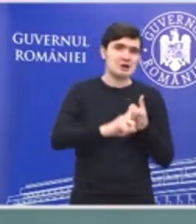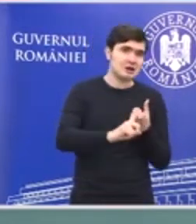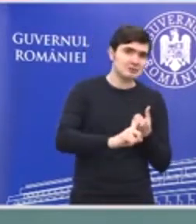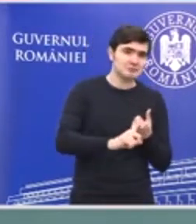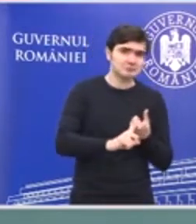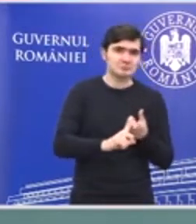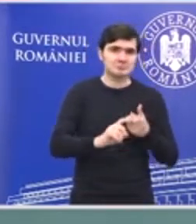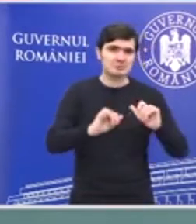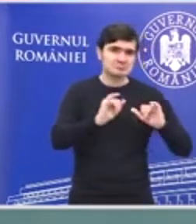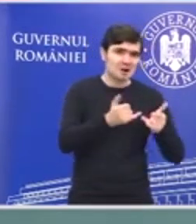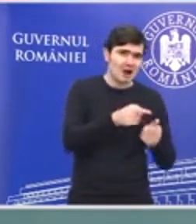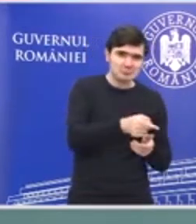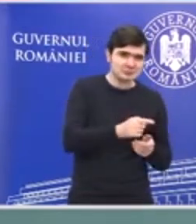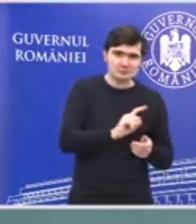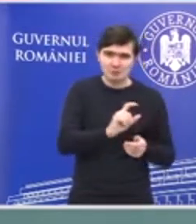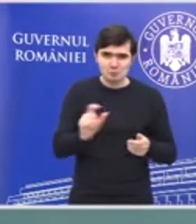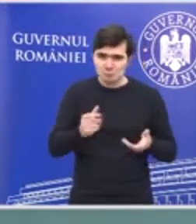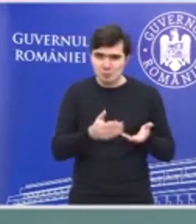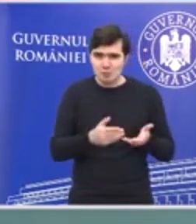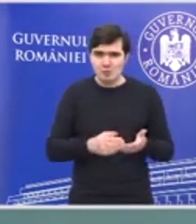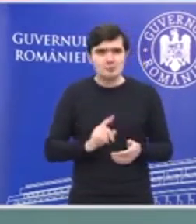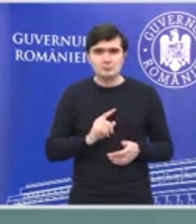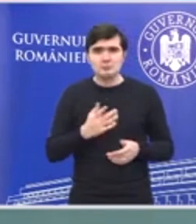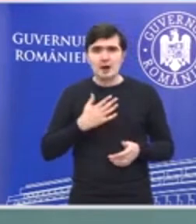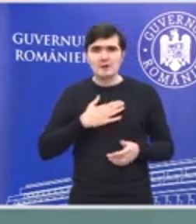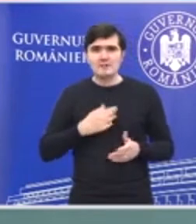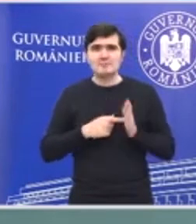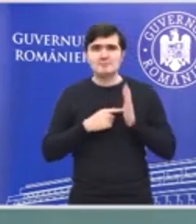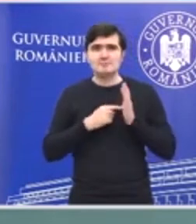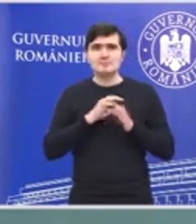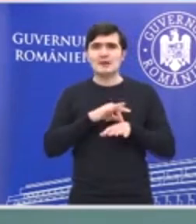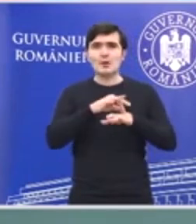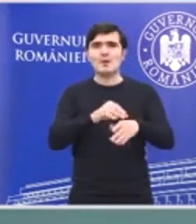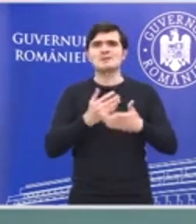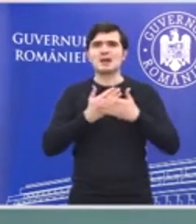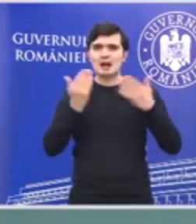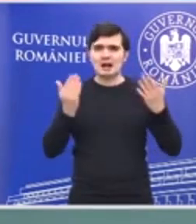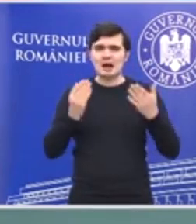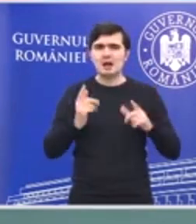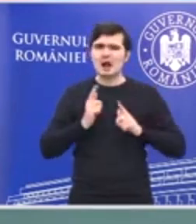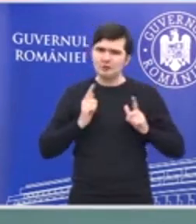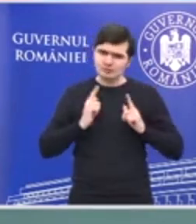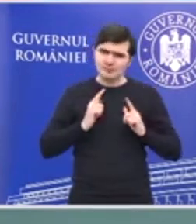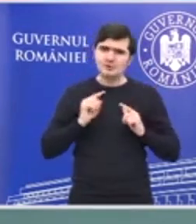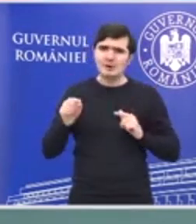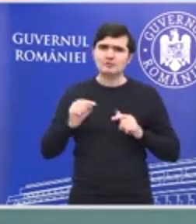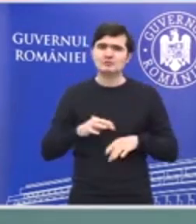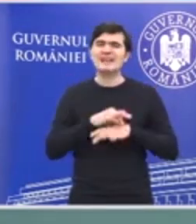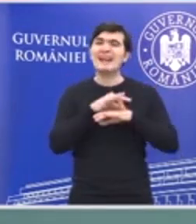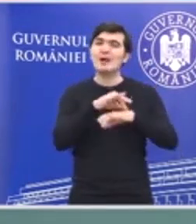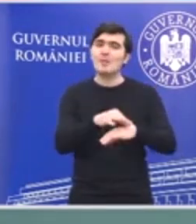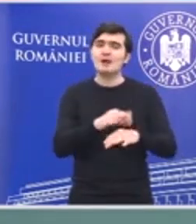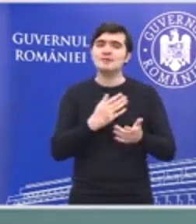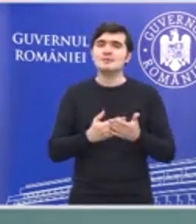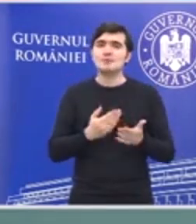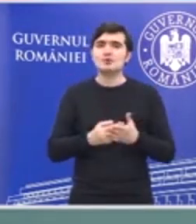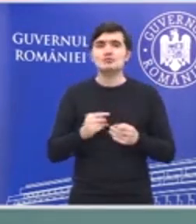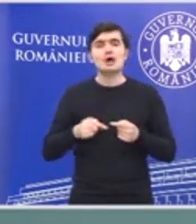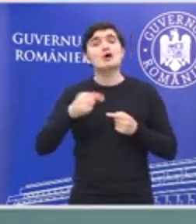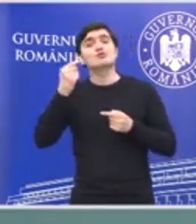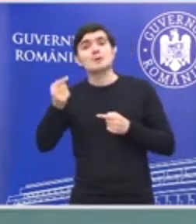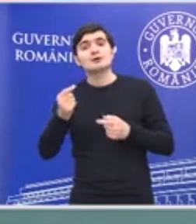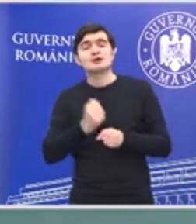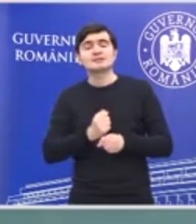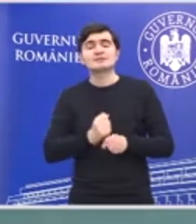recomandări clare, așa încât așteptăm, repet, cu toții aceste recomandări, tocmai pentru a face